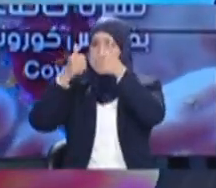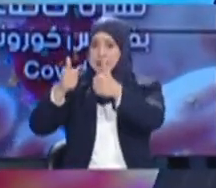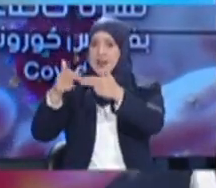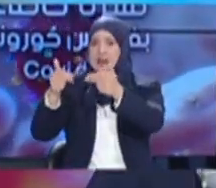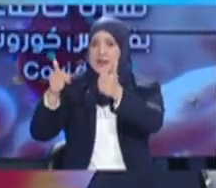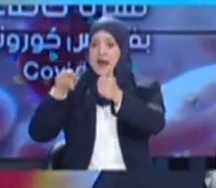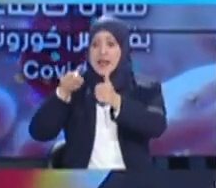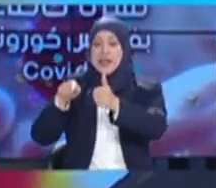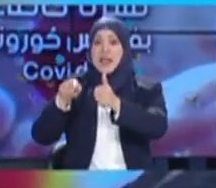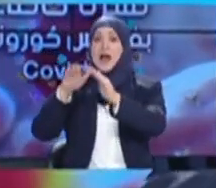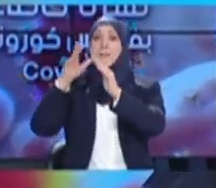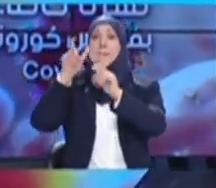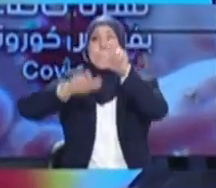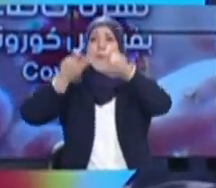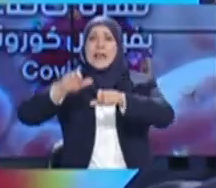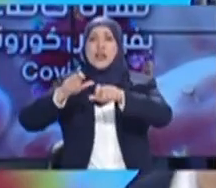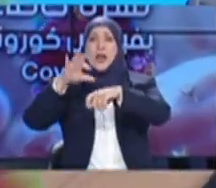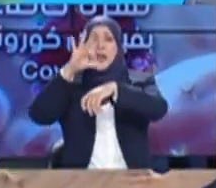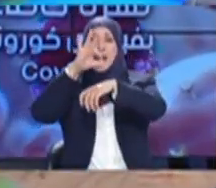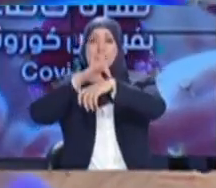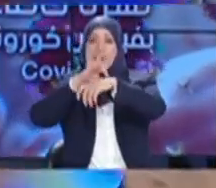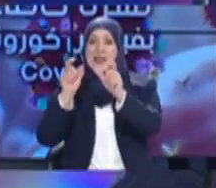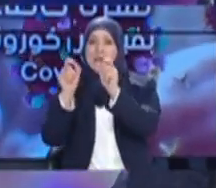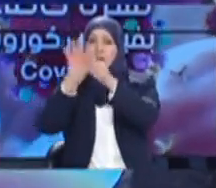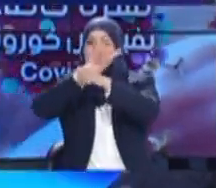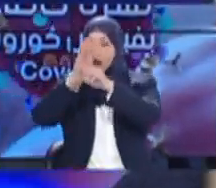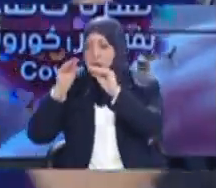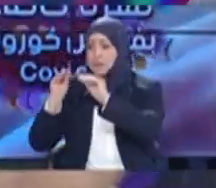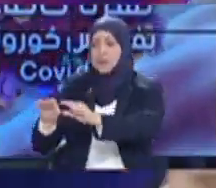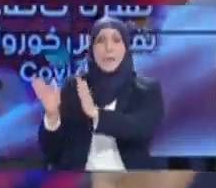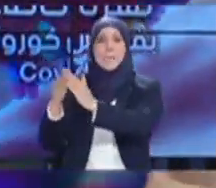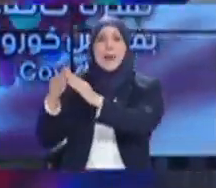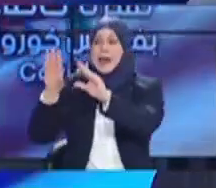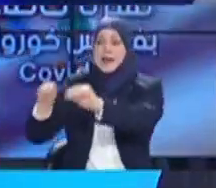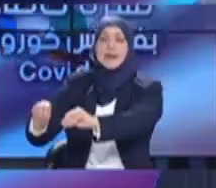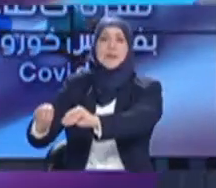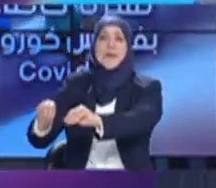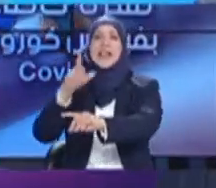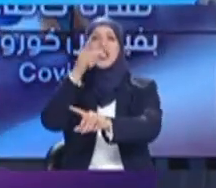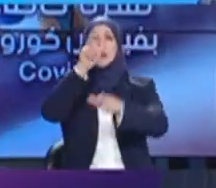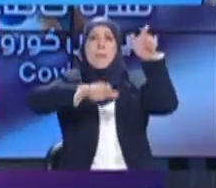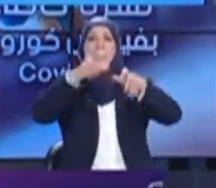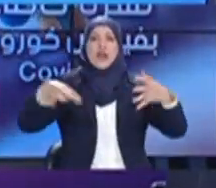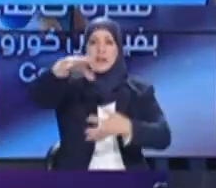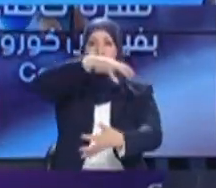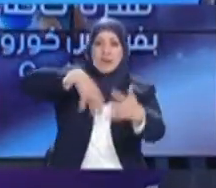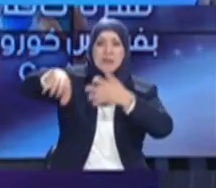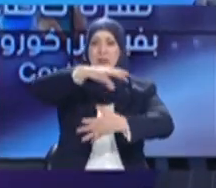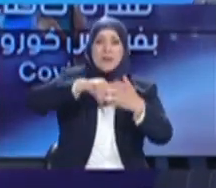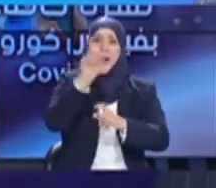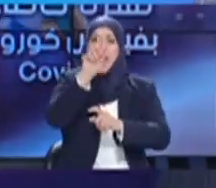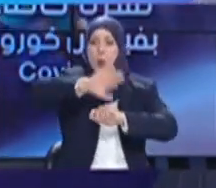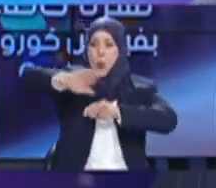هي اللي يقع فيها العزل بصفة كاملة باش ما يتخلطوش المرضى. ولذا احنا في الرابطة